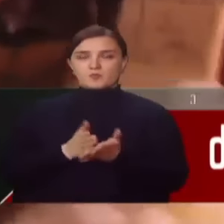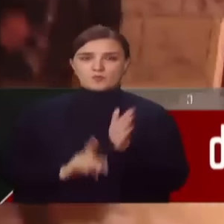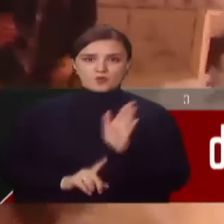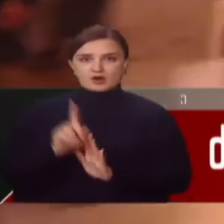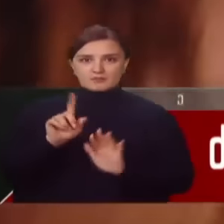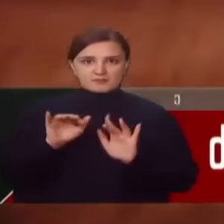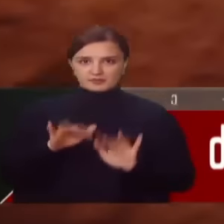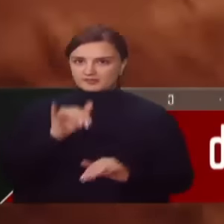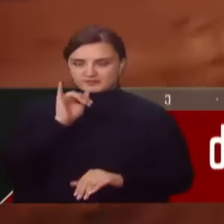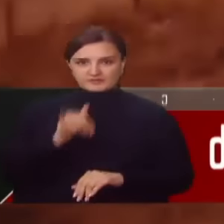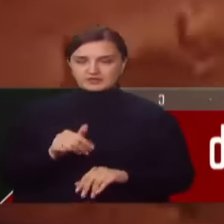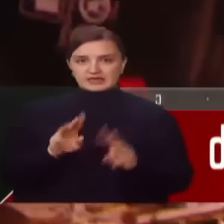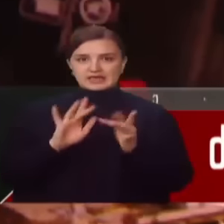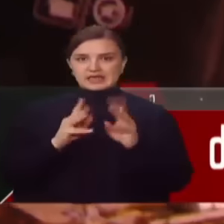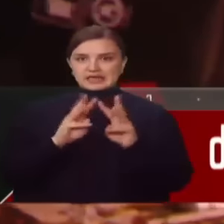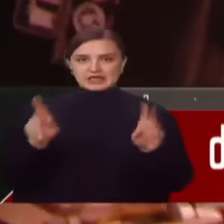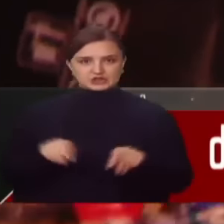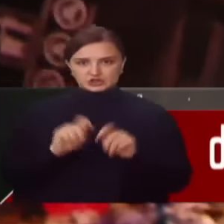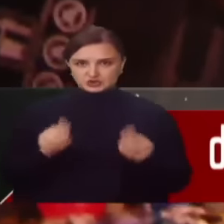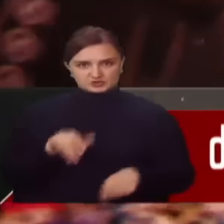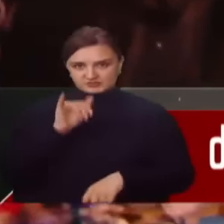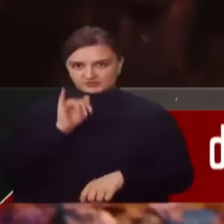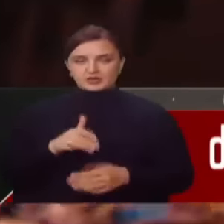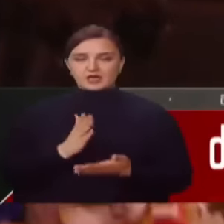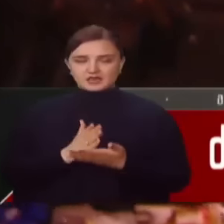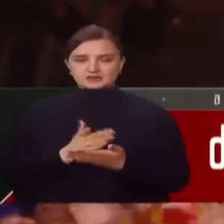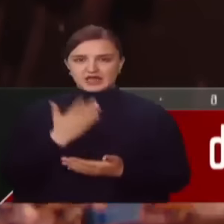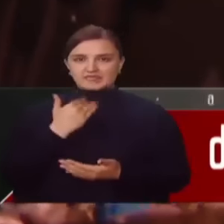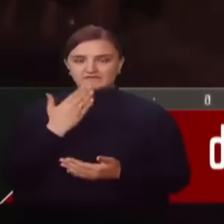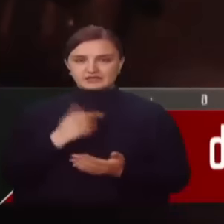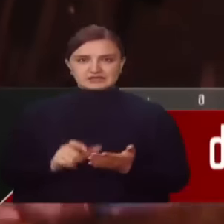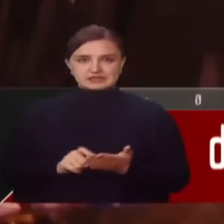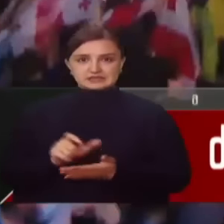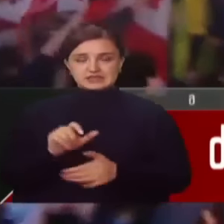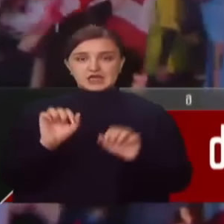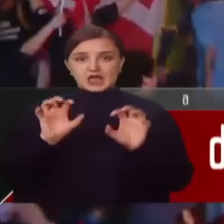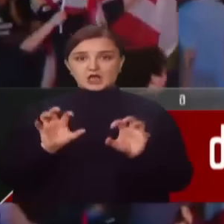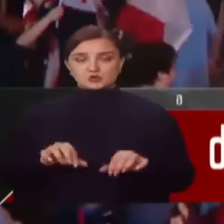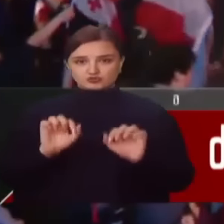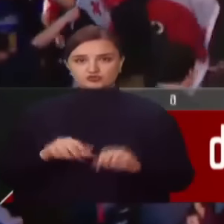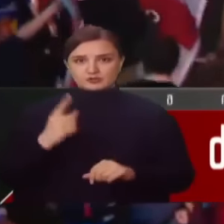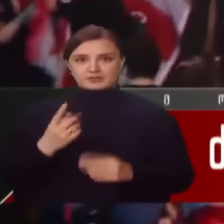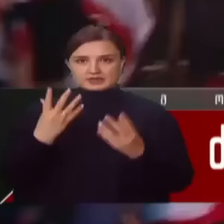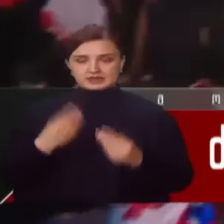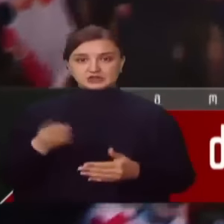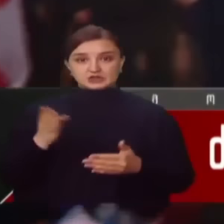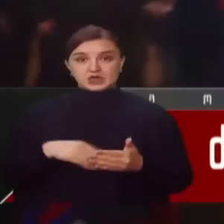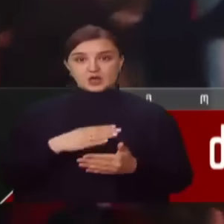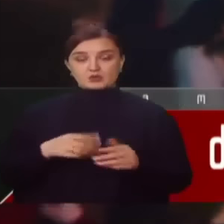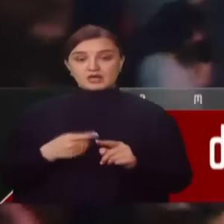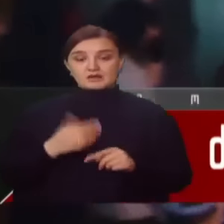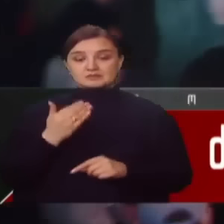და ვერც რეესტრის შექმნა. ამასობაში არსებობს მარტივი გზა. კანონი შესაძლოა ერთ დღეში გააუქმო. ოღონდ